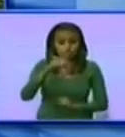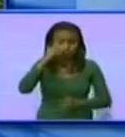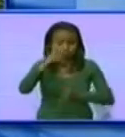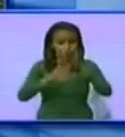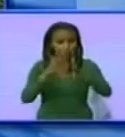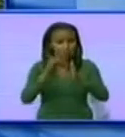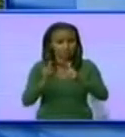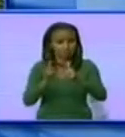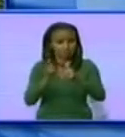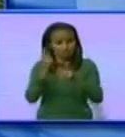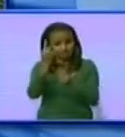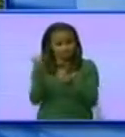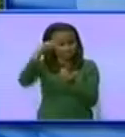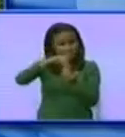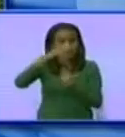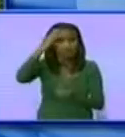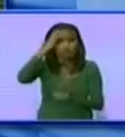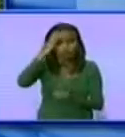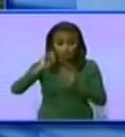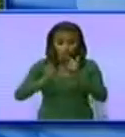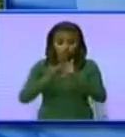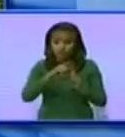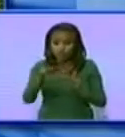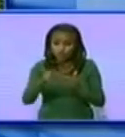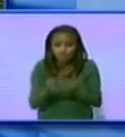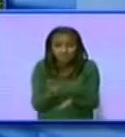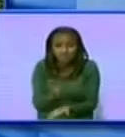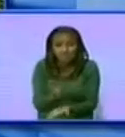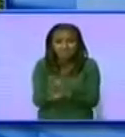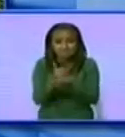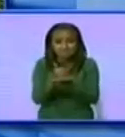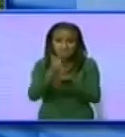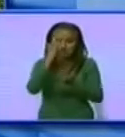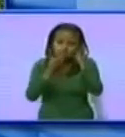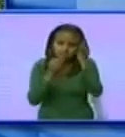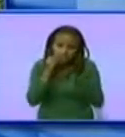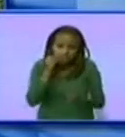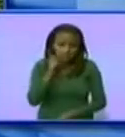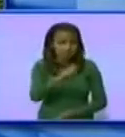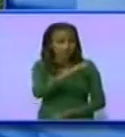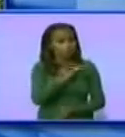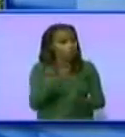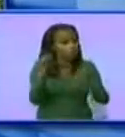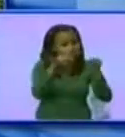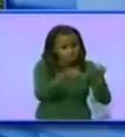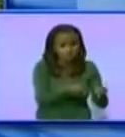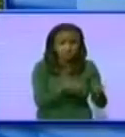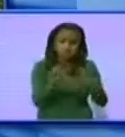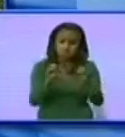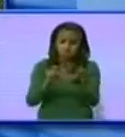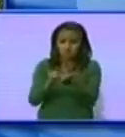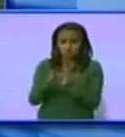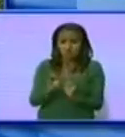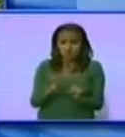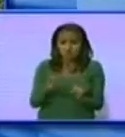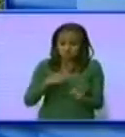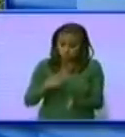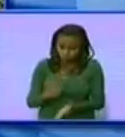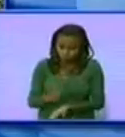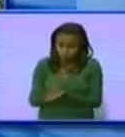ተጨማሪ ቋንቋ አውቄያለሁ። ሁለተኛ ነገር ደግሞ እነሱን በመርዳት ያው ፍርድ ቤት፣ ፖሊስ ጣቢያ በመሄድ ያለምንም ክፍያ ማለት